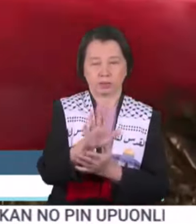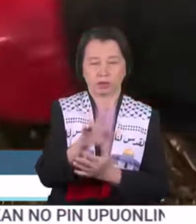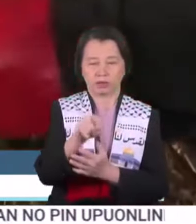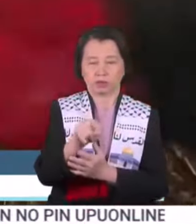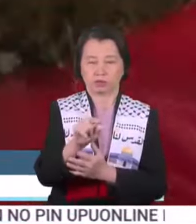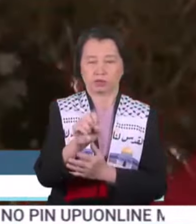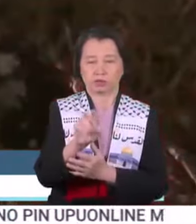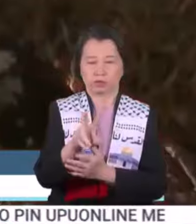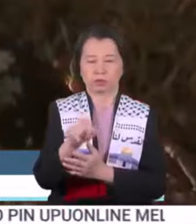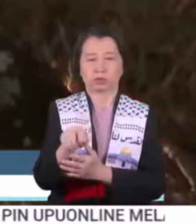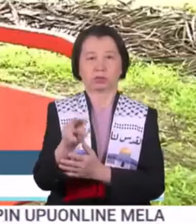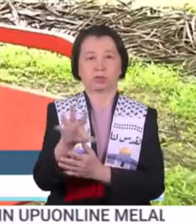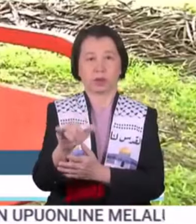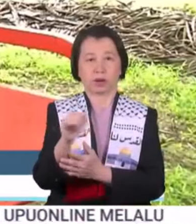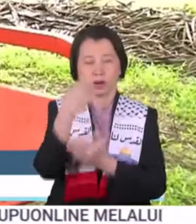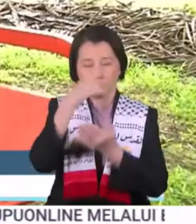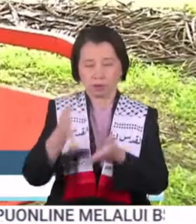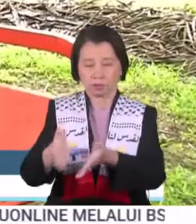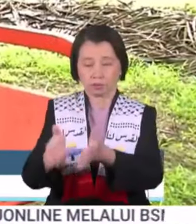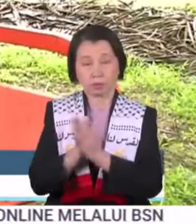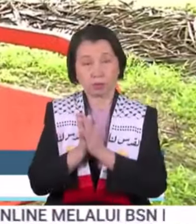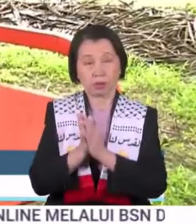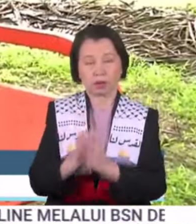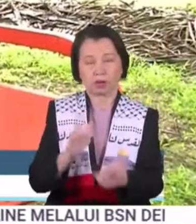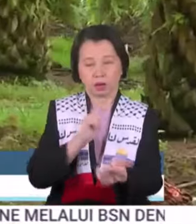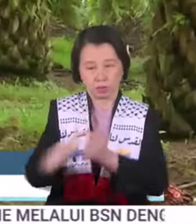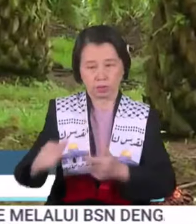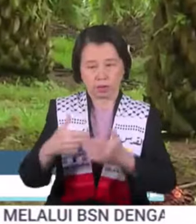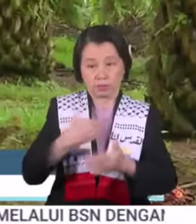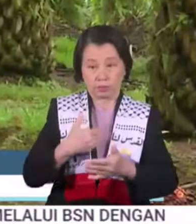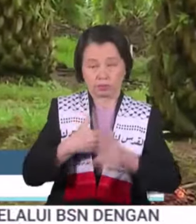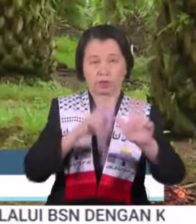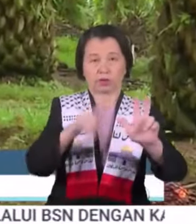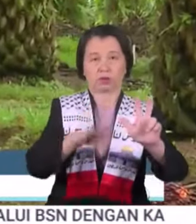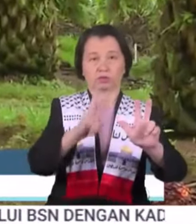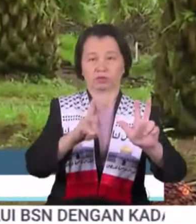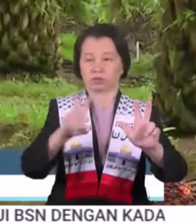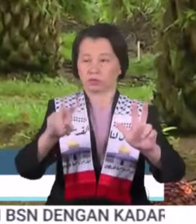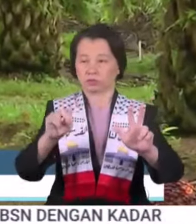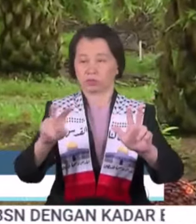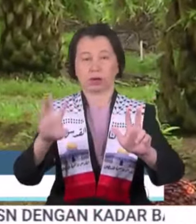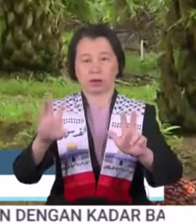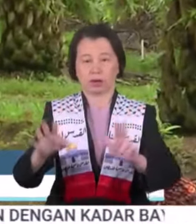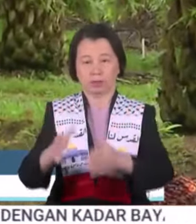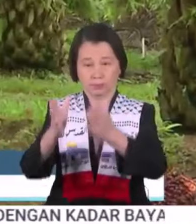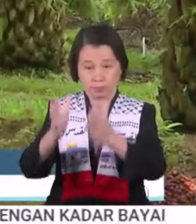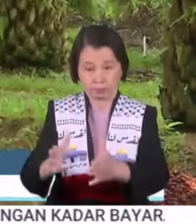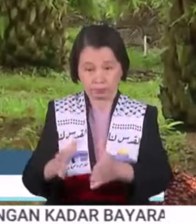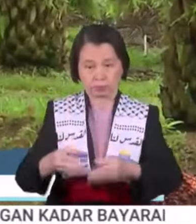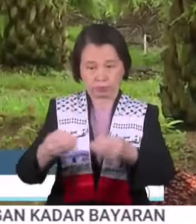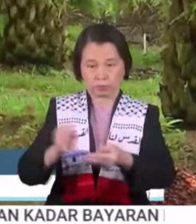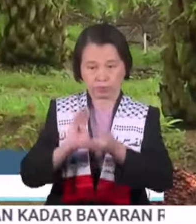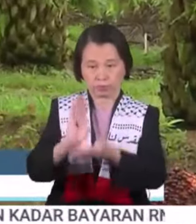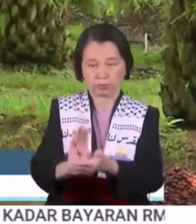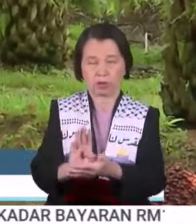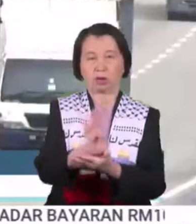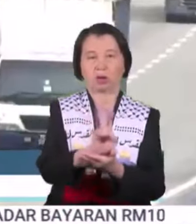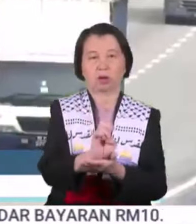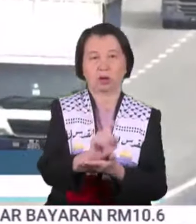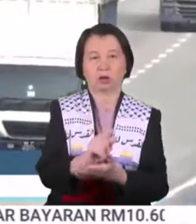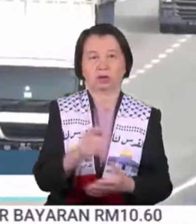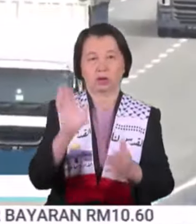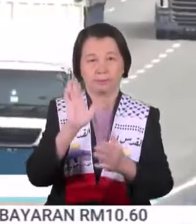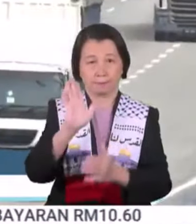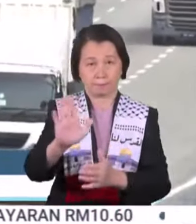budimadani.gov.my. Bagi permohonan yang dibuat dan diluluskan sebelum 3 Jun 2024, pemohon akan menerima bantuan Budi Madani